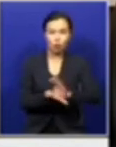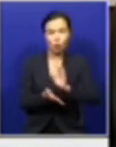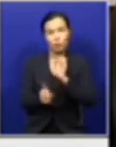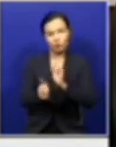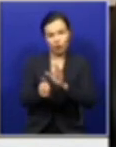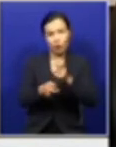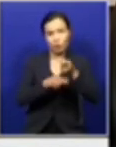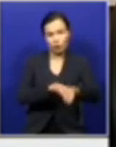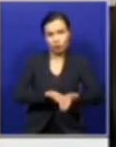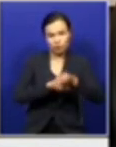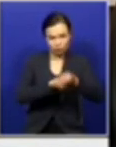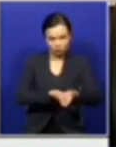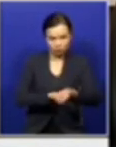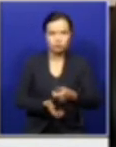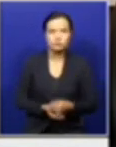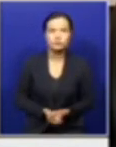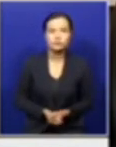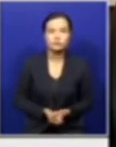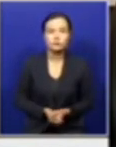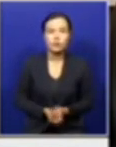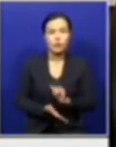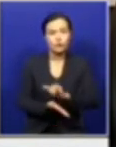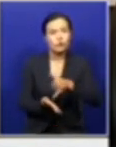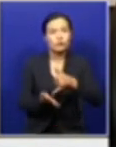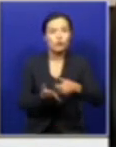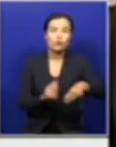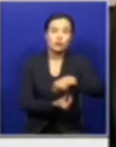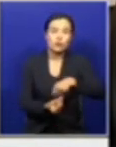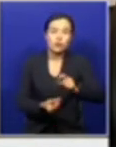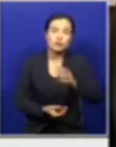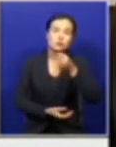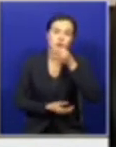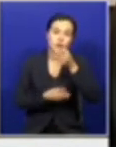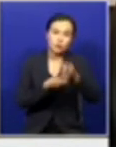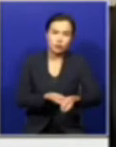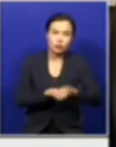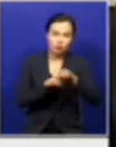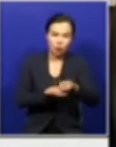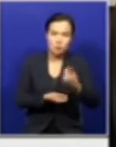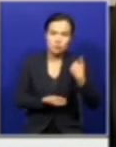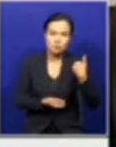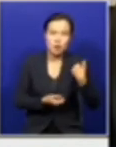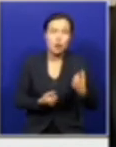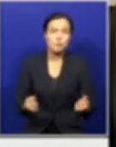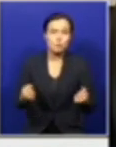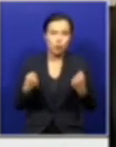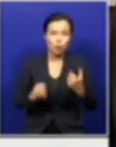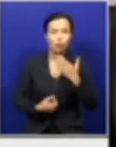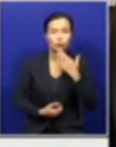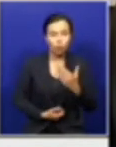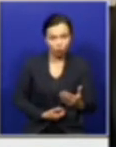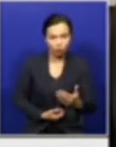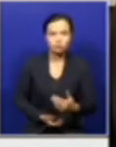กษตรกรด้วยนะครับเพื่อจะฟื้นฟูเศรษฐกิจเพื่อให้อาชีพเกษตรกรมีแต่ความมั่นคงครับ